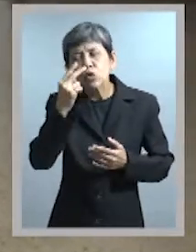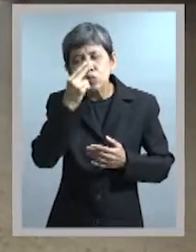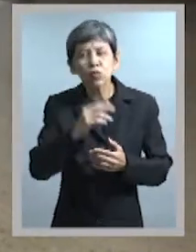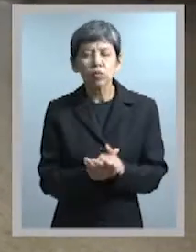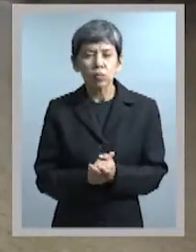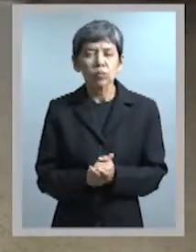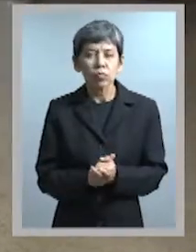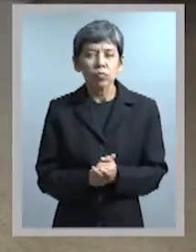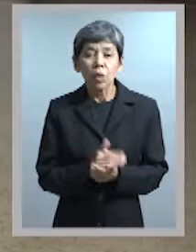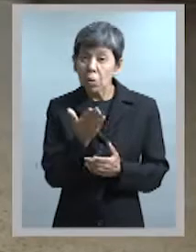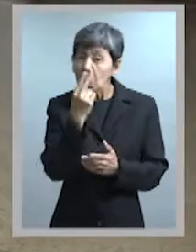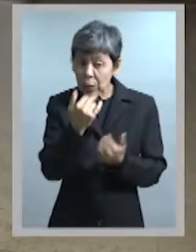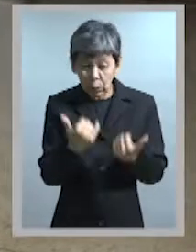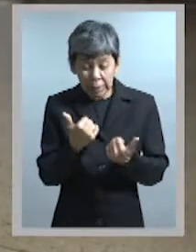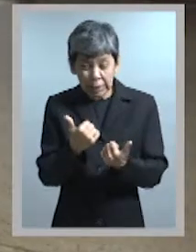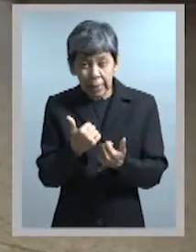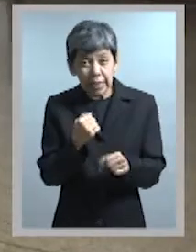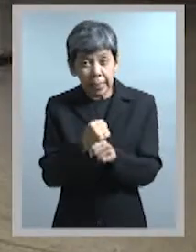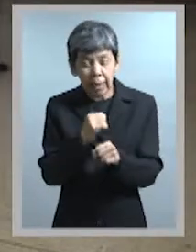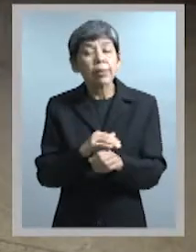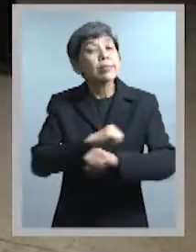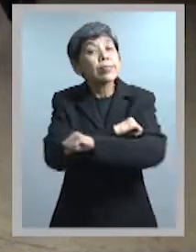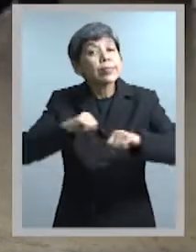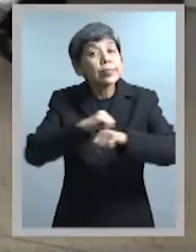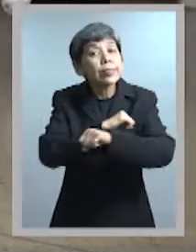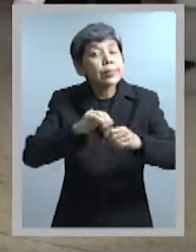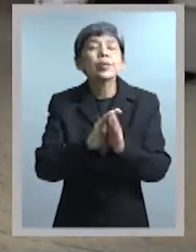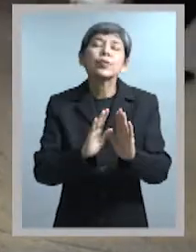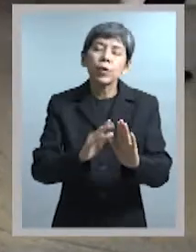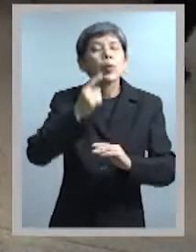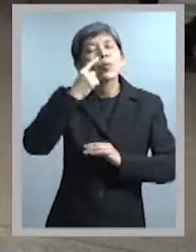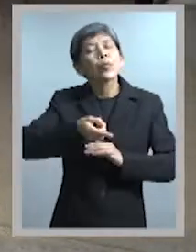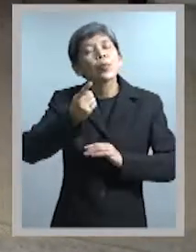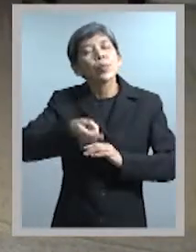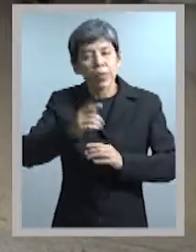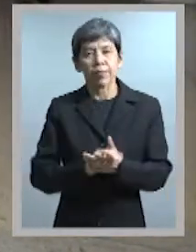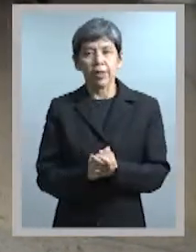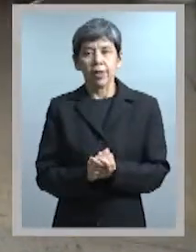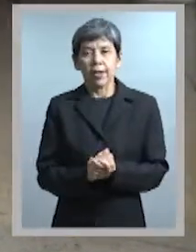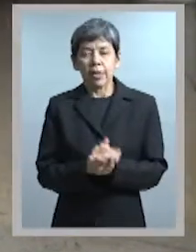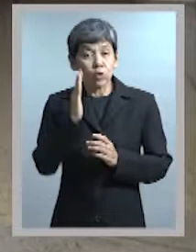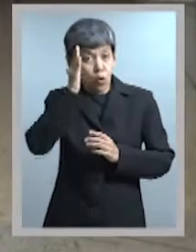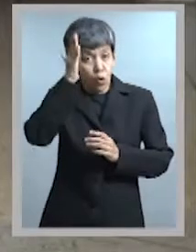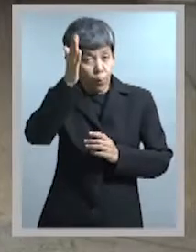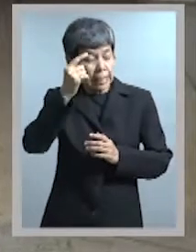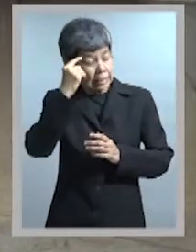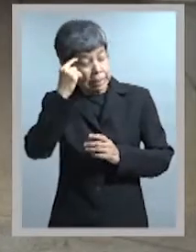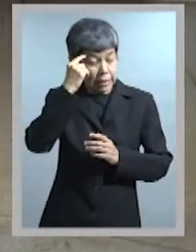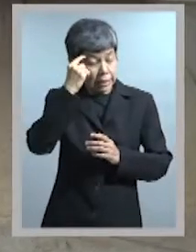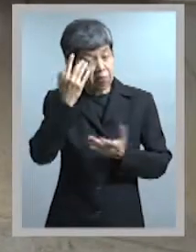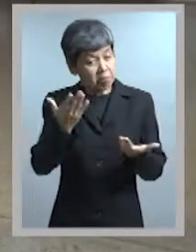องคิดดูก่อน ต้องลองคิดดูก่อน คร ับ ผม งั้นก็แสดงว่าตอนนี้เราก็คือเหมือนมาตีออกกําลังกายเฉยๆใช่มั้ย ยัง ปกติอ๋อแล้วก็เดี๋ยวอนาค